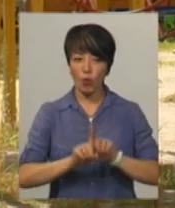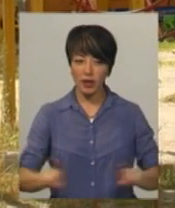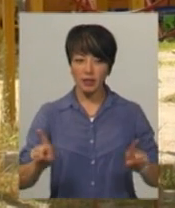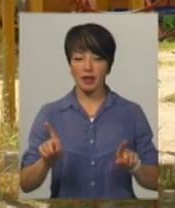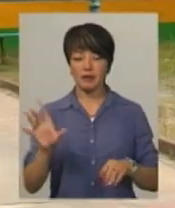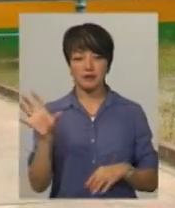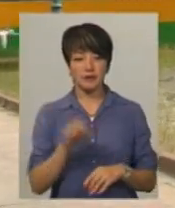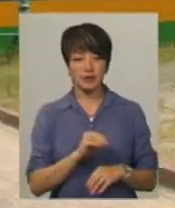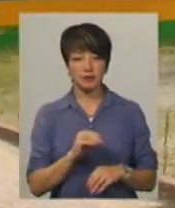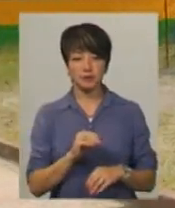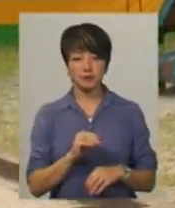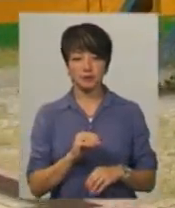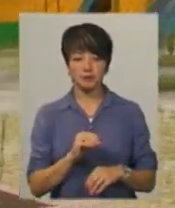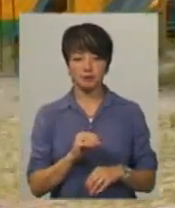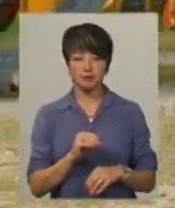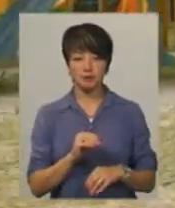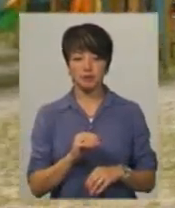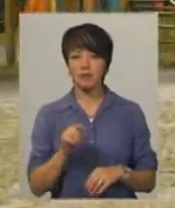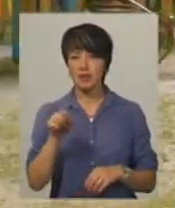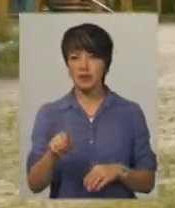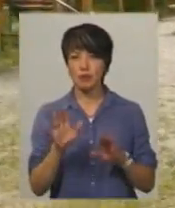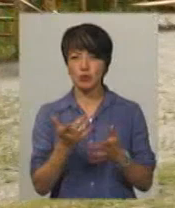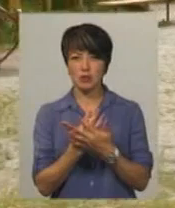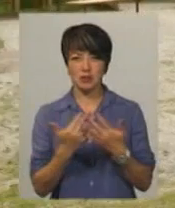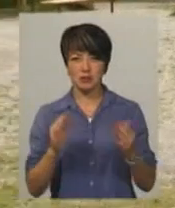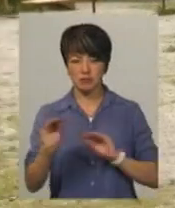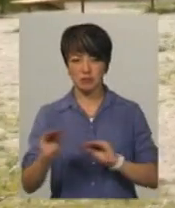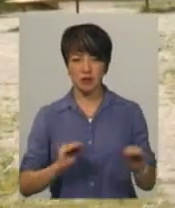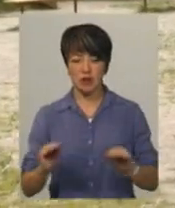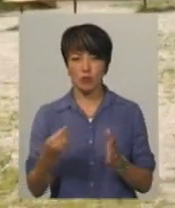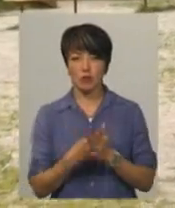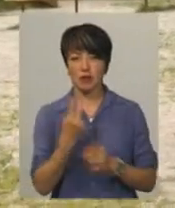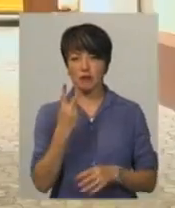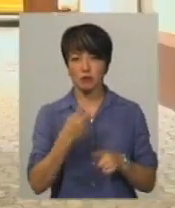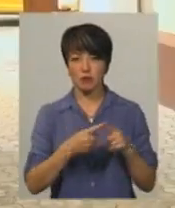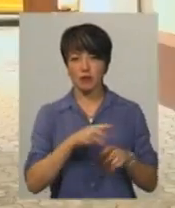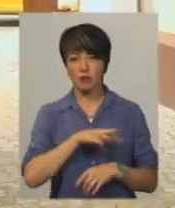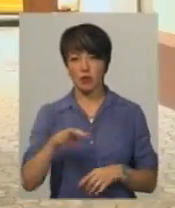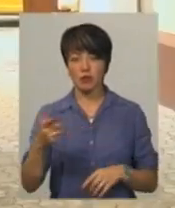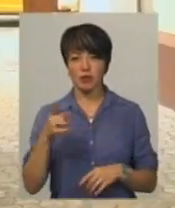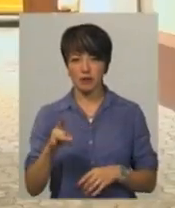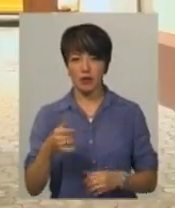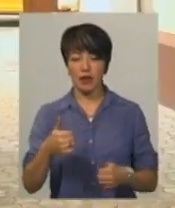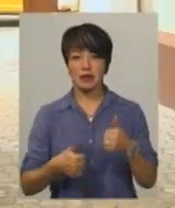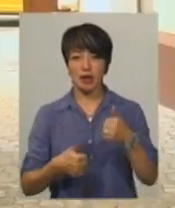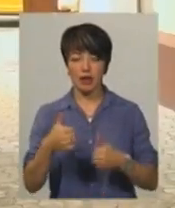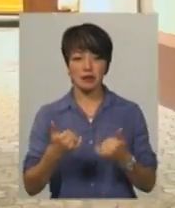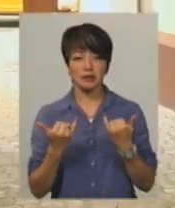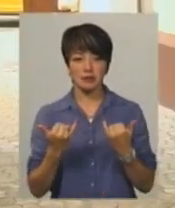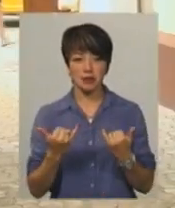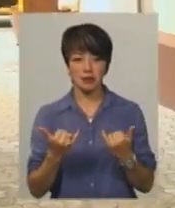січасті бар'єри там будуть. На цей рік передбачено бюджетом 2,5 мільйона гривень. Тендер вже